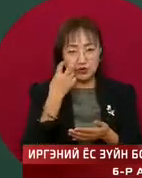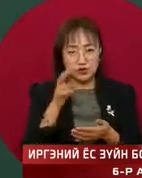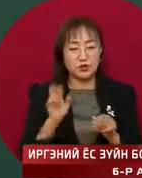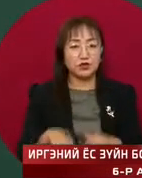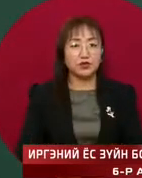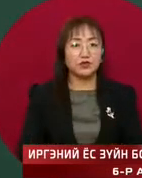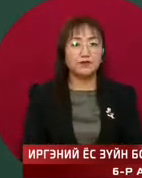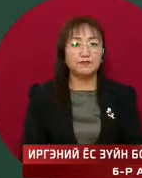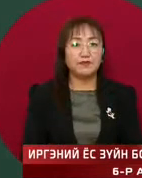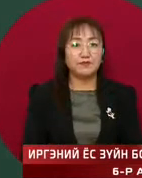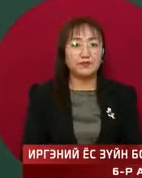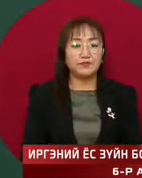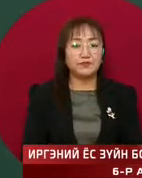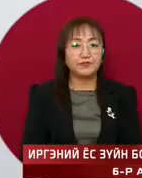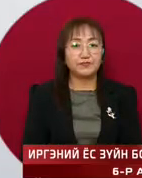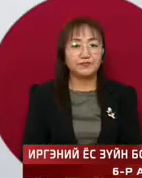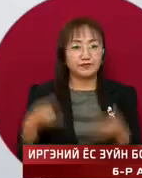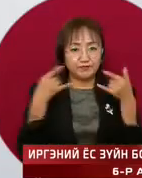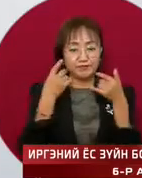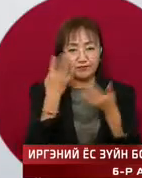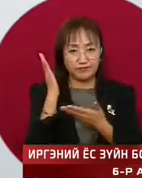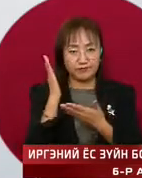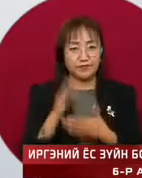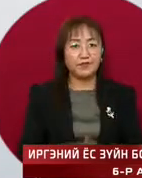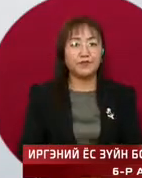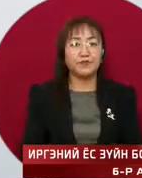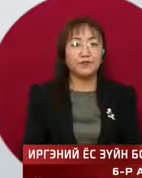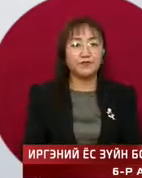рүү анхаарлаа хандуулаарай хүүхдүүдээ.